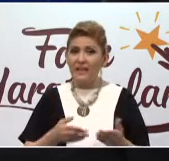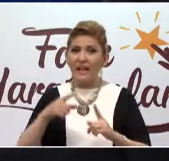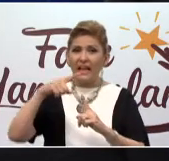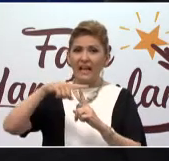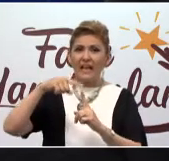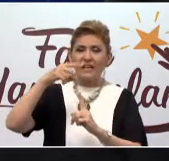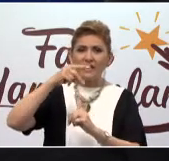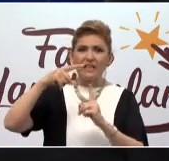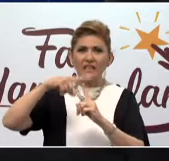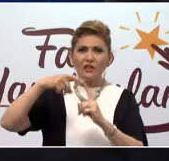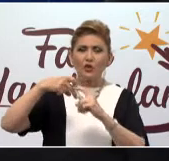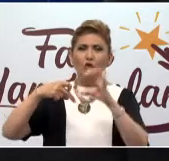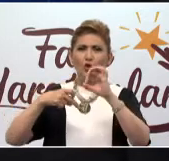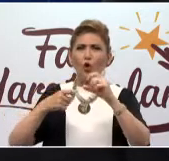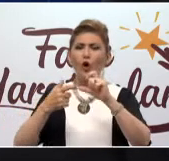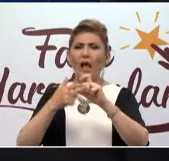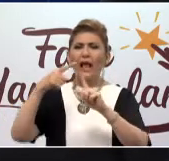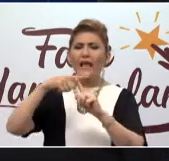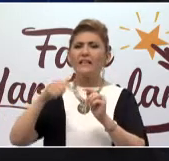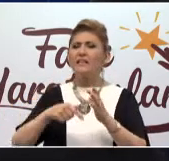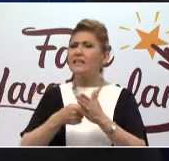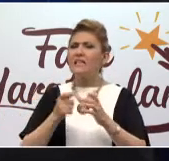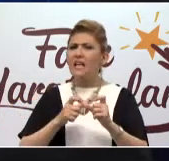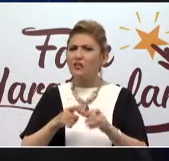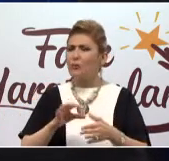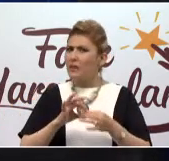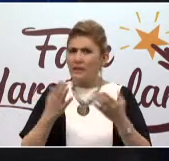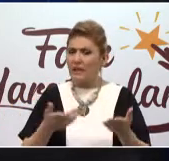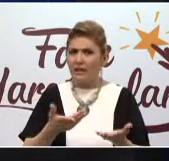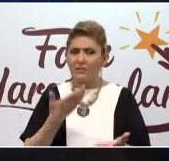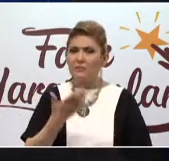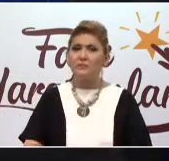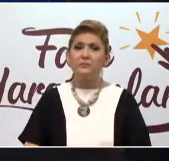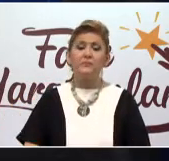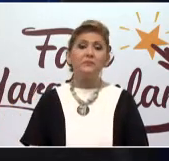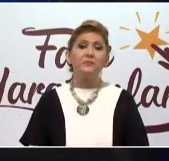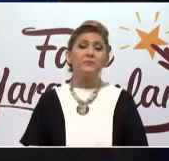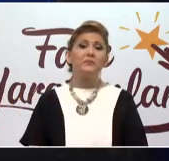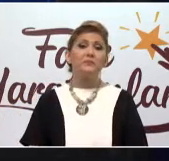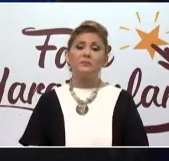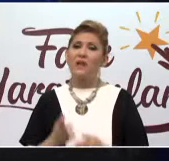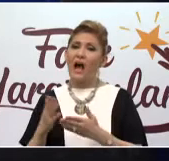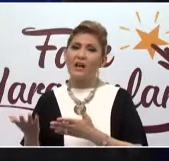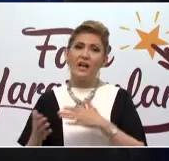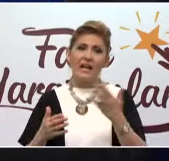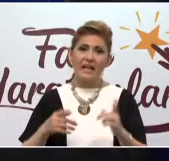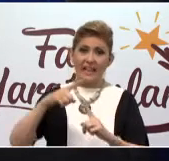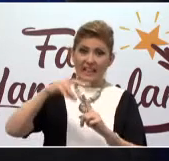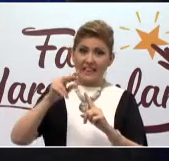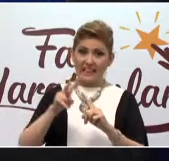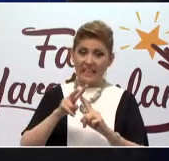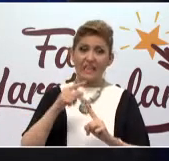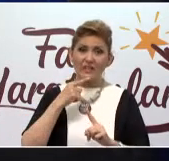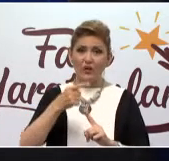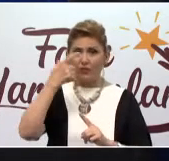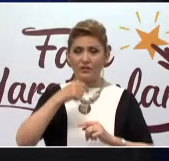Tourette sendromu diyoruz sanırım. Nedir bu sendrom? İlk olarak oradan başlayalım. Sonra nasıl yardımcı oluyorsunuz? Şimdi ticlerle Tourette sendromu ayrı şeyler. Tic demek